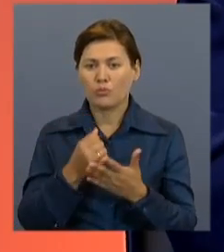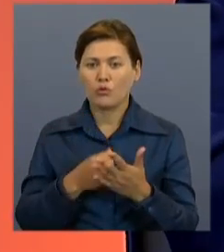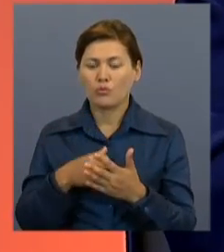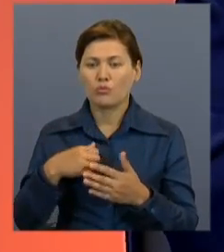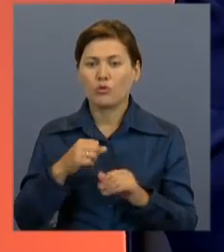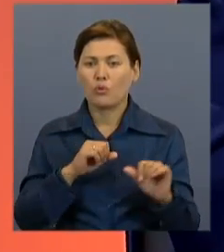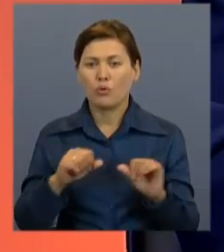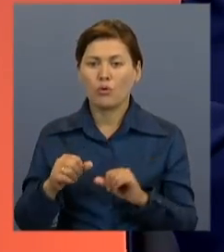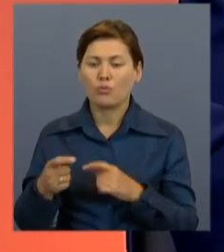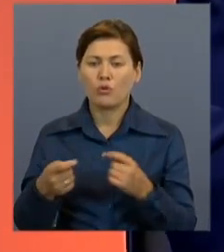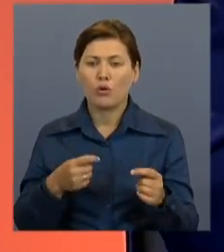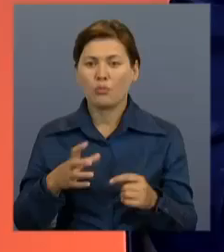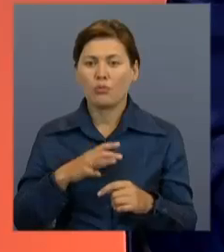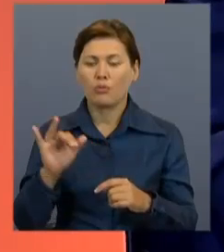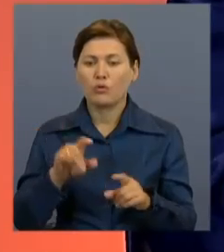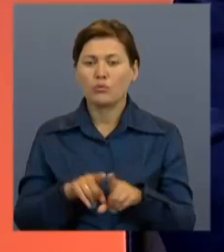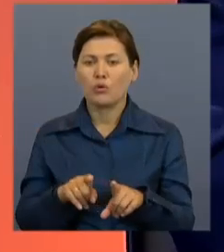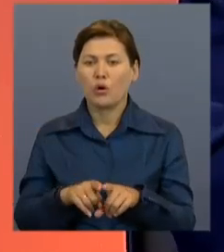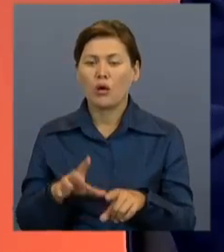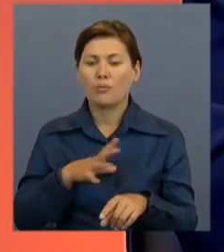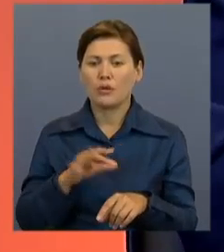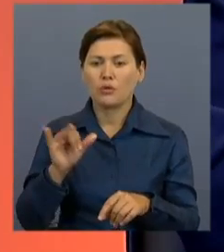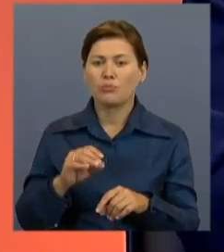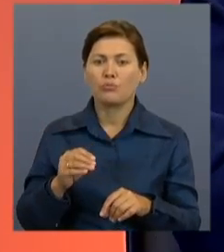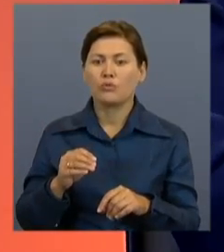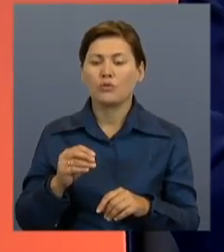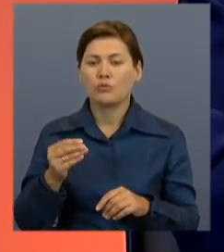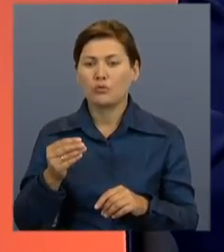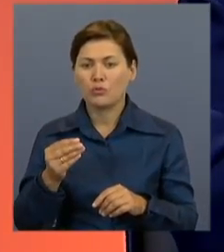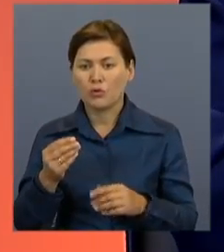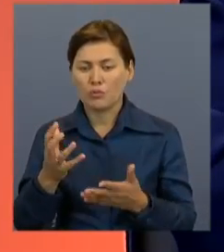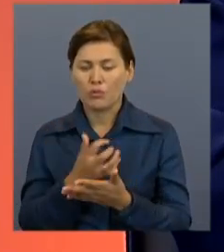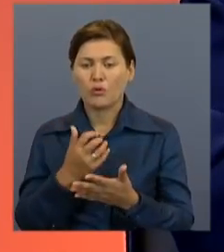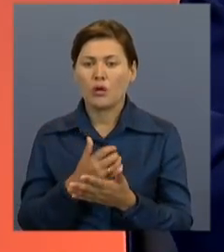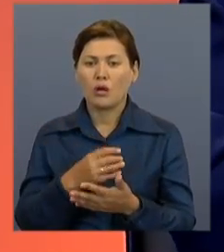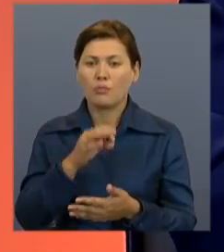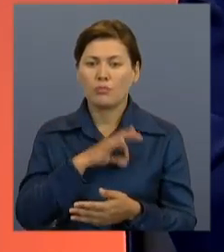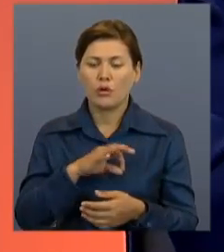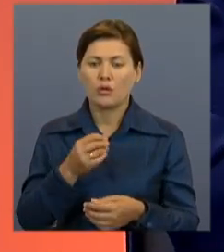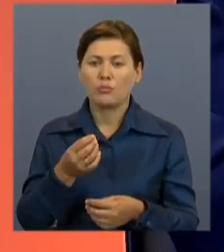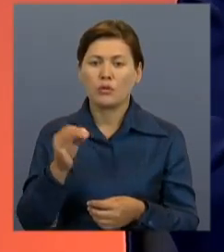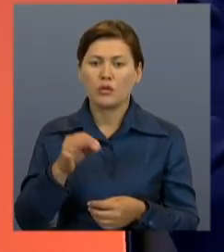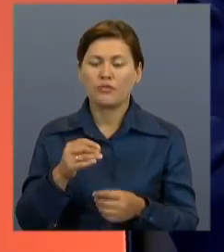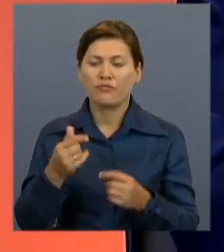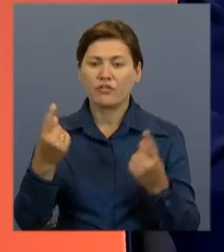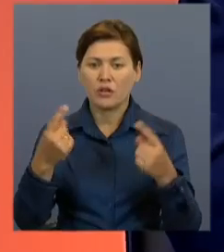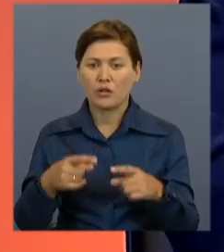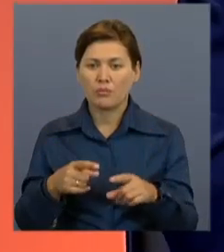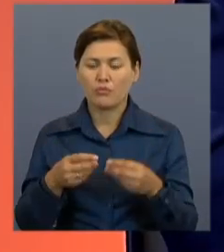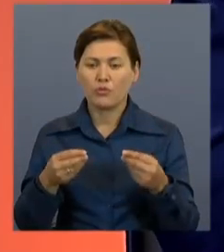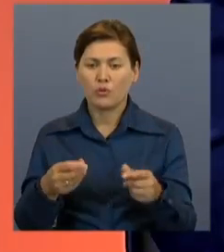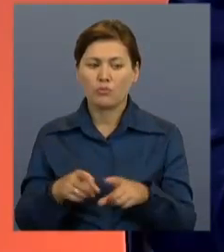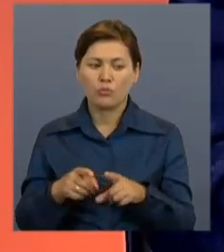тарапынан басқарылады. Бұл деген одан түскен табыстар, бұл ұлттық қорға түскен қаржылардың инфляцияның